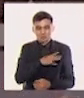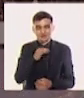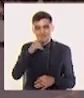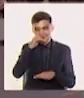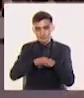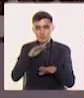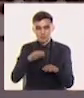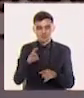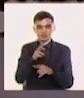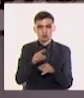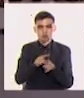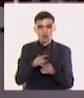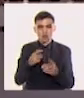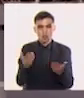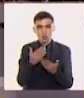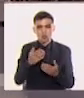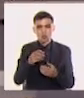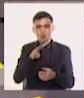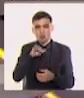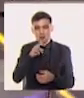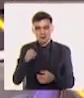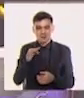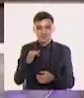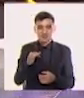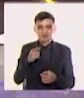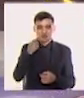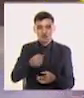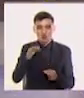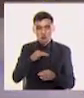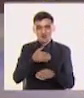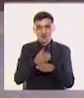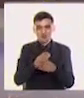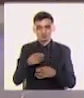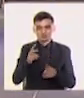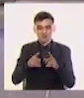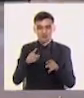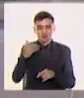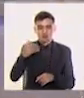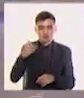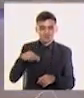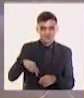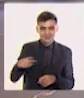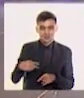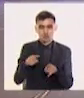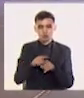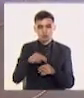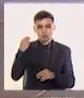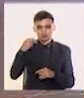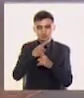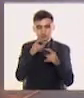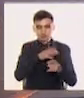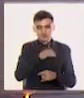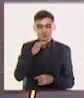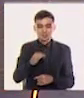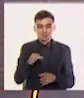әкімдіктің жеңілдетілген ұнын тұтынатын әрі арзан бөлкі нан пісіретін наубайхана басшысы дабыл қақты. Бірінші сұрыпты ұннан дайындалатын